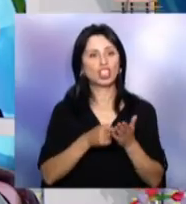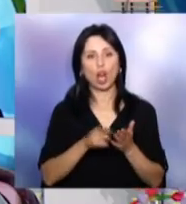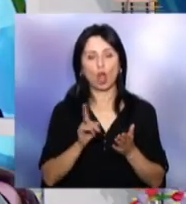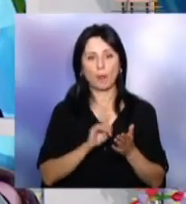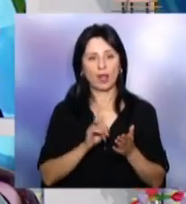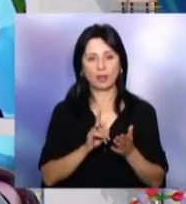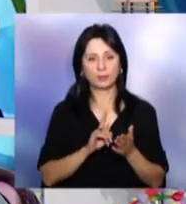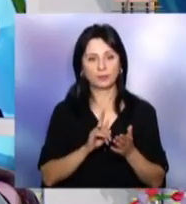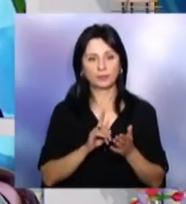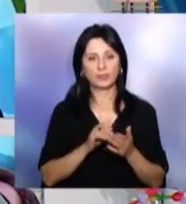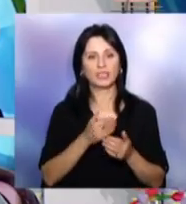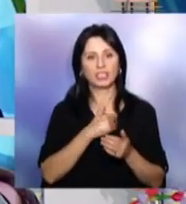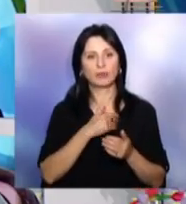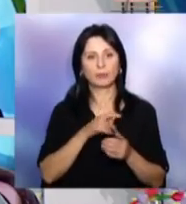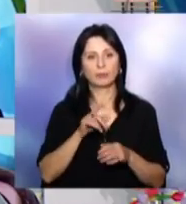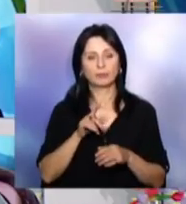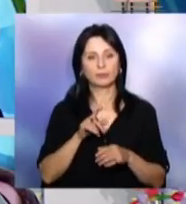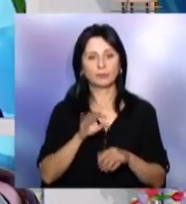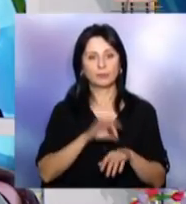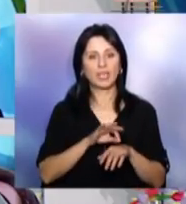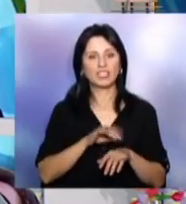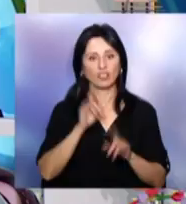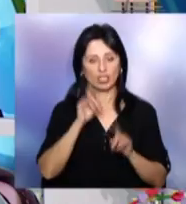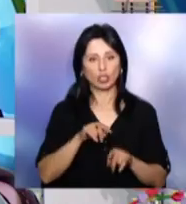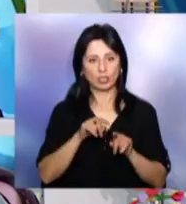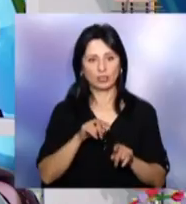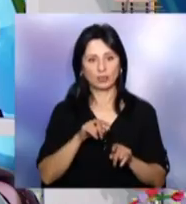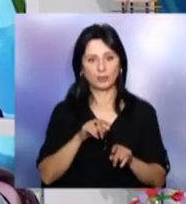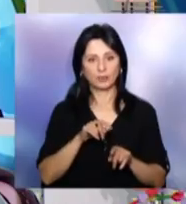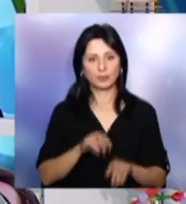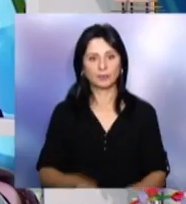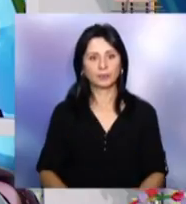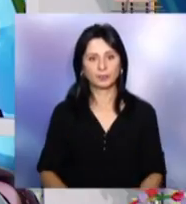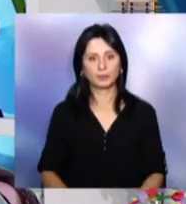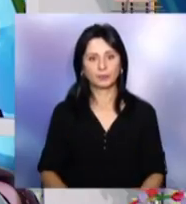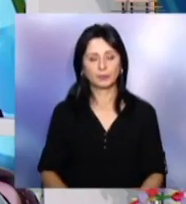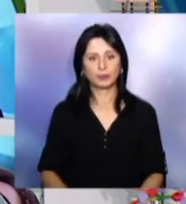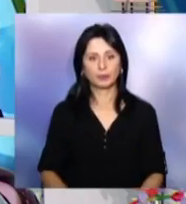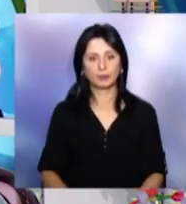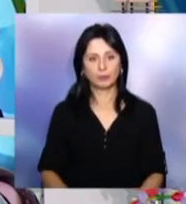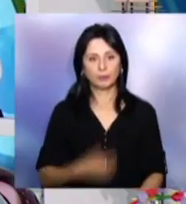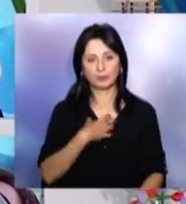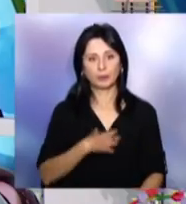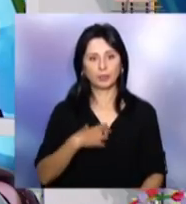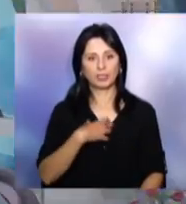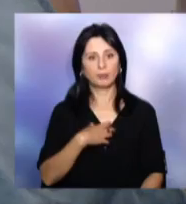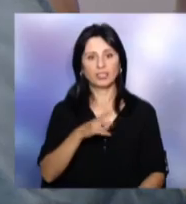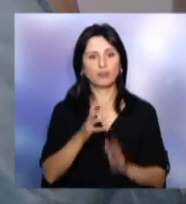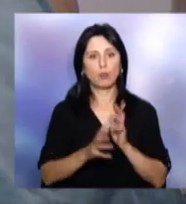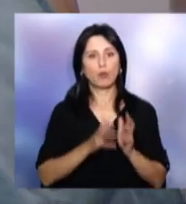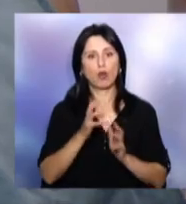დიახ. სასურველია, რომ პაციენტმა გაითვალისწინოს ეს, რადგანაც მნიშვნელოვანია მისი